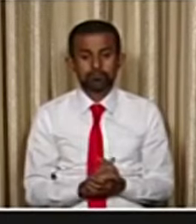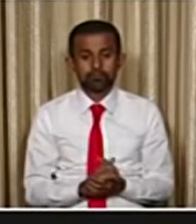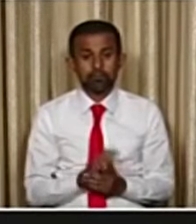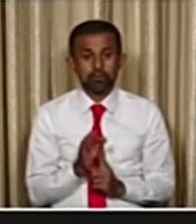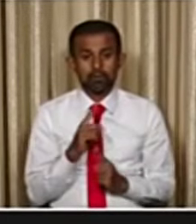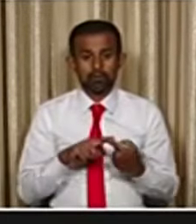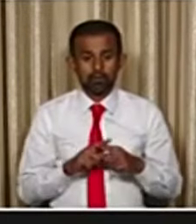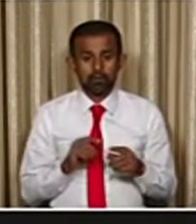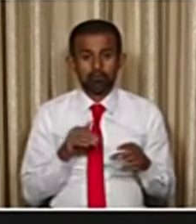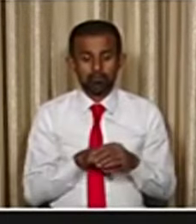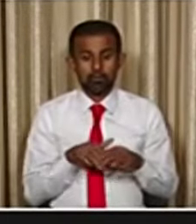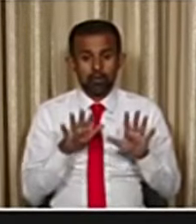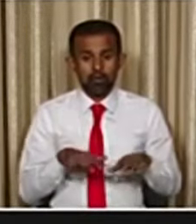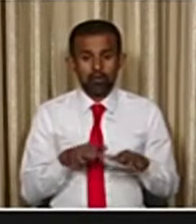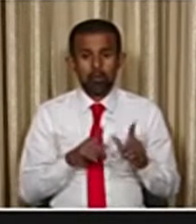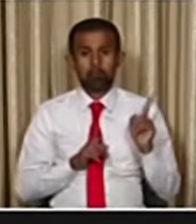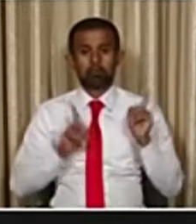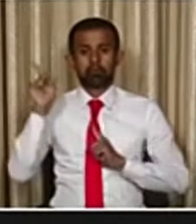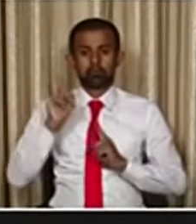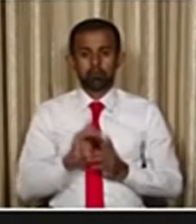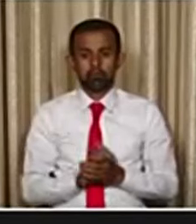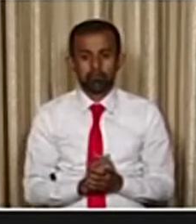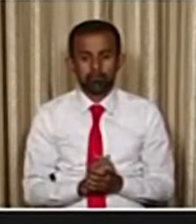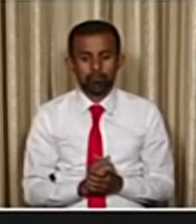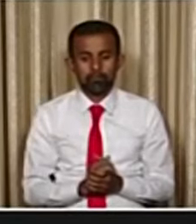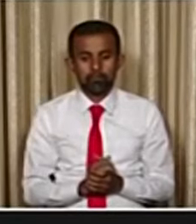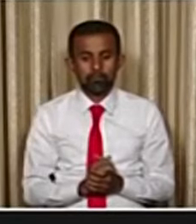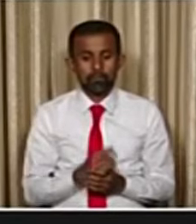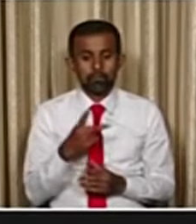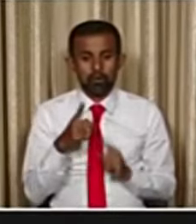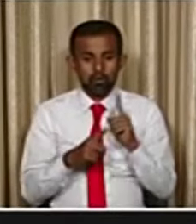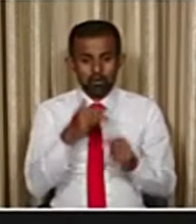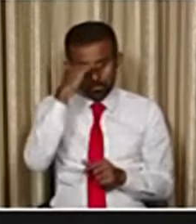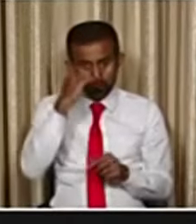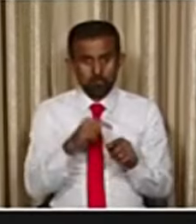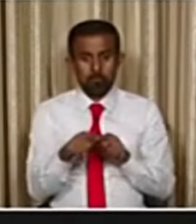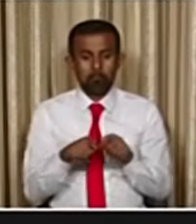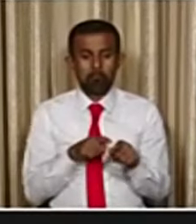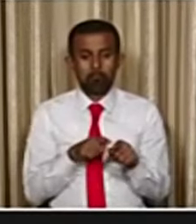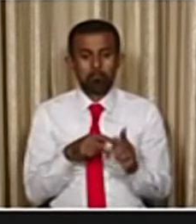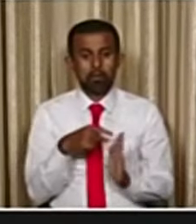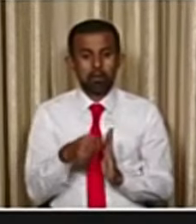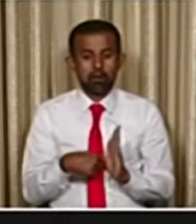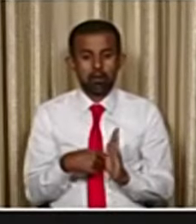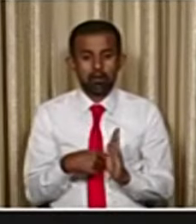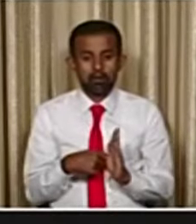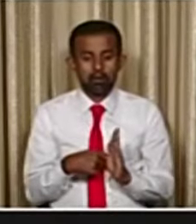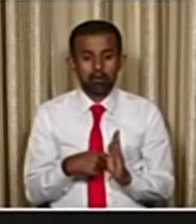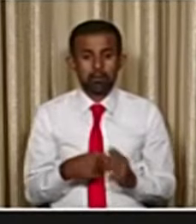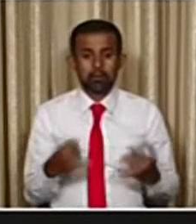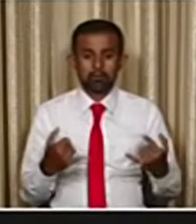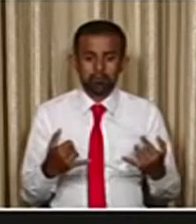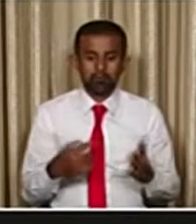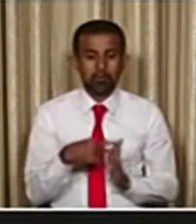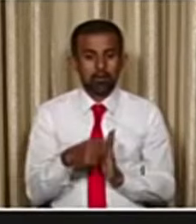මේ ජනාධිපතිවරයාට ඉදිරිපත් වෙනවා කියලා අවසන් මොහොතේ මග ඇරියා. කරු නියෝජ්‍ය කතානායකතුමනි මේ විදිහට තමයි මේ රටේ මේ අපායක් වෙලා